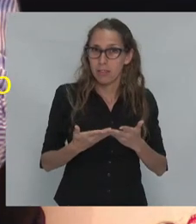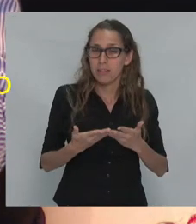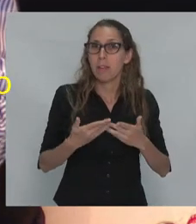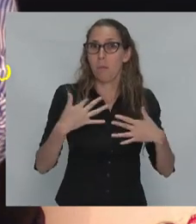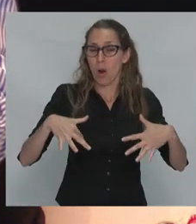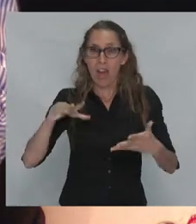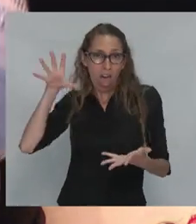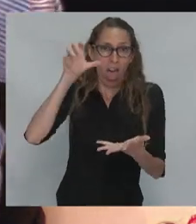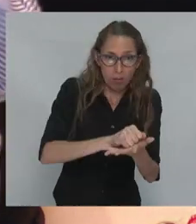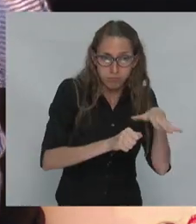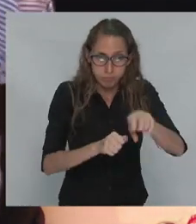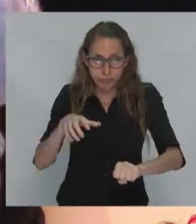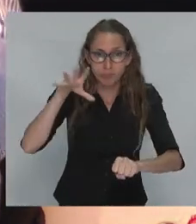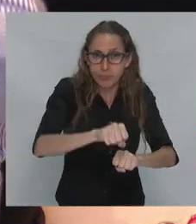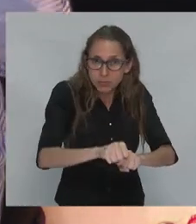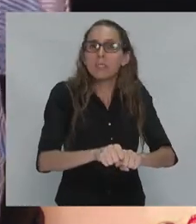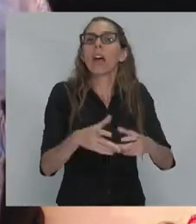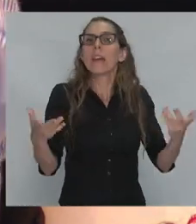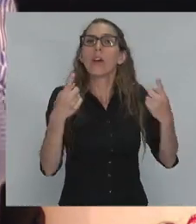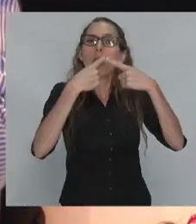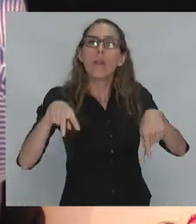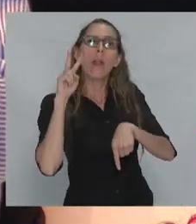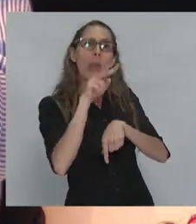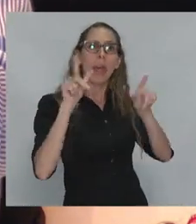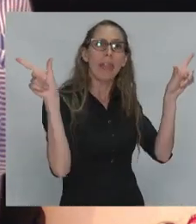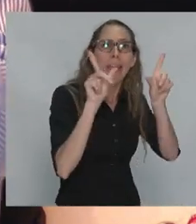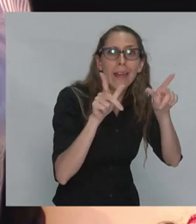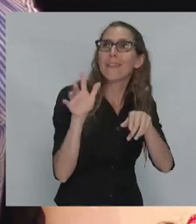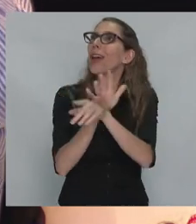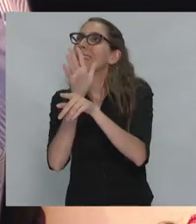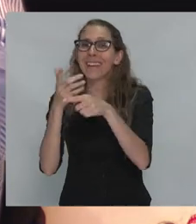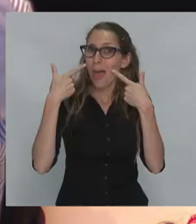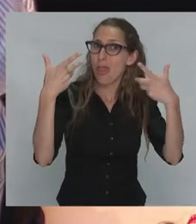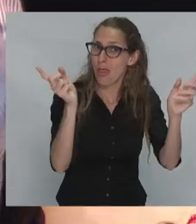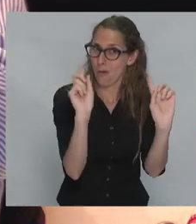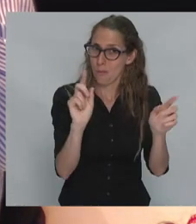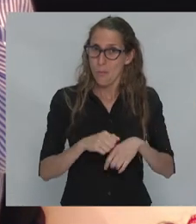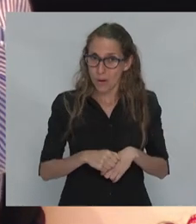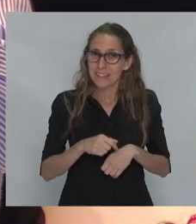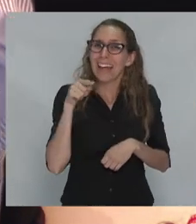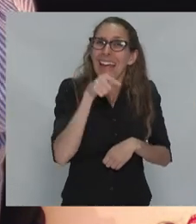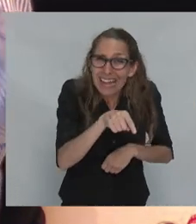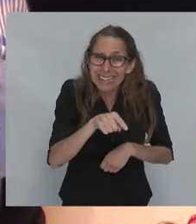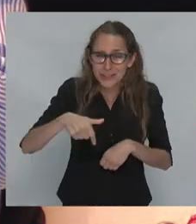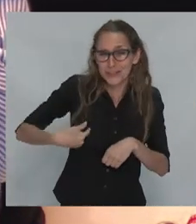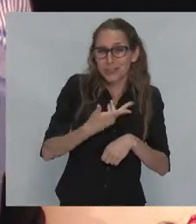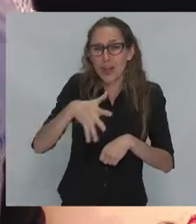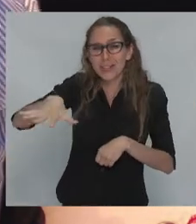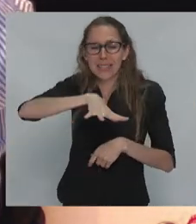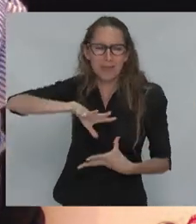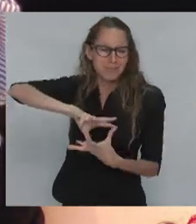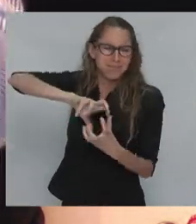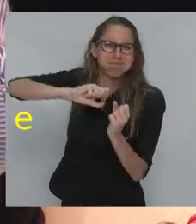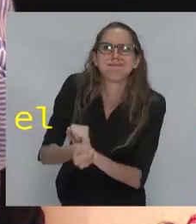cinéma. Ce sont les destructions profondes que les occupations font dans les